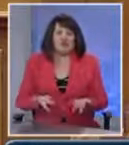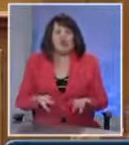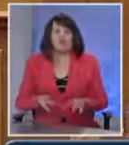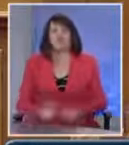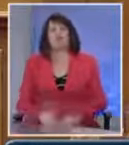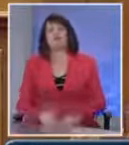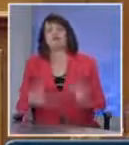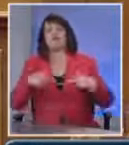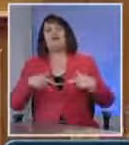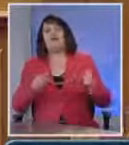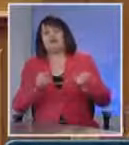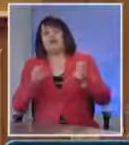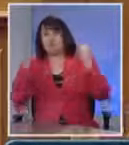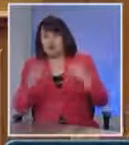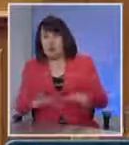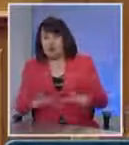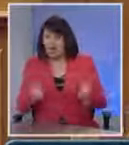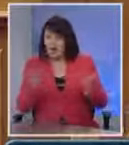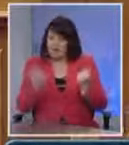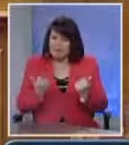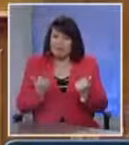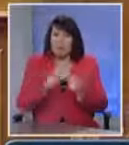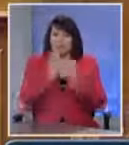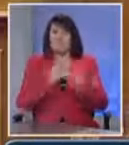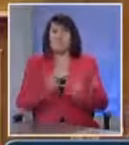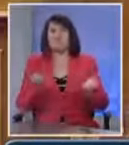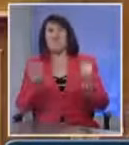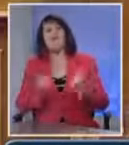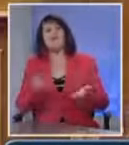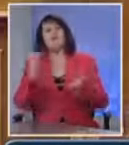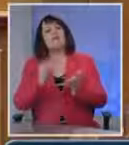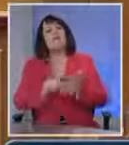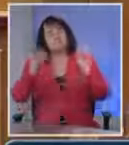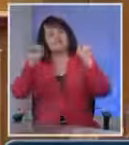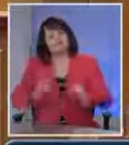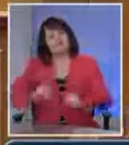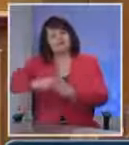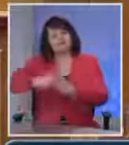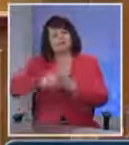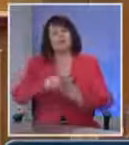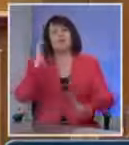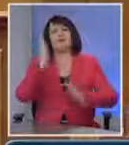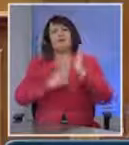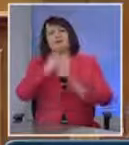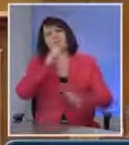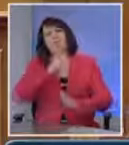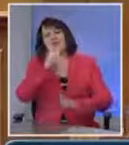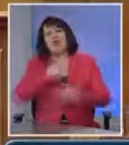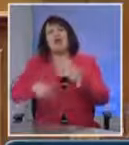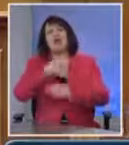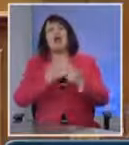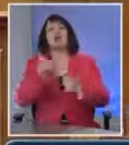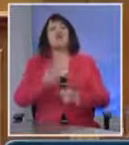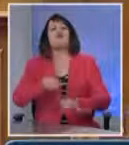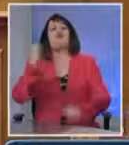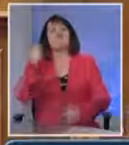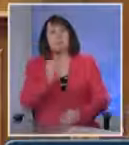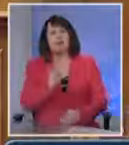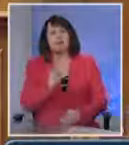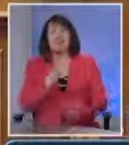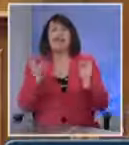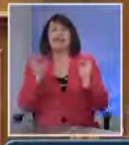η αβεβαιότητα, η αναποτελεσματικότητα θα φέρει νέα λουκέτα, θα χτυπήσει την αγορά, θα χτυπήσει την οικονομία, γιατί κανείς